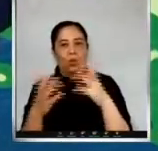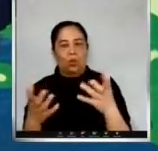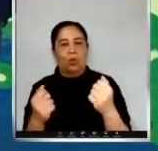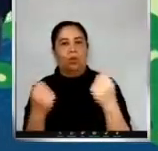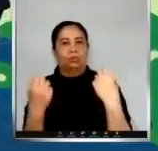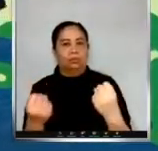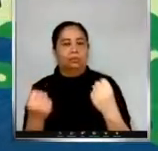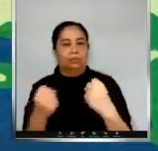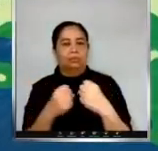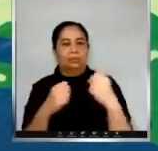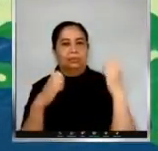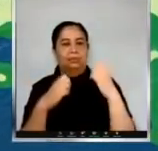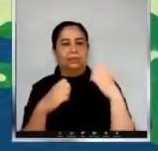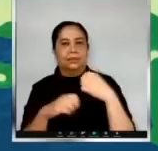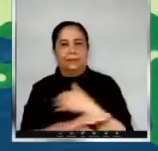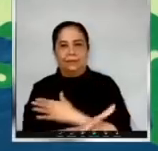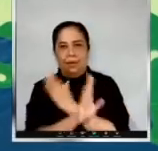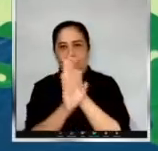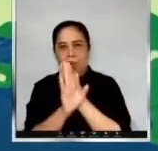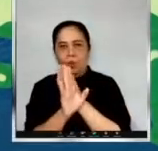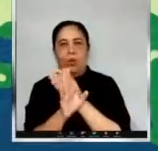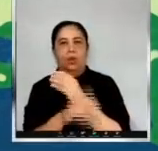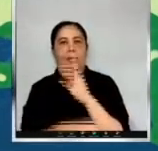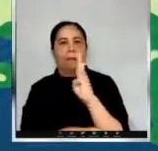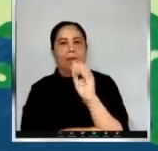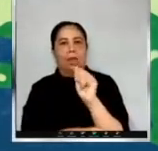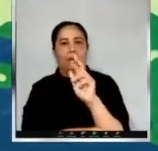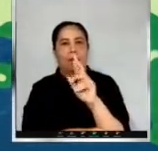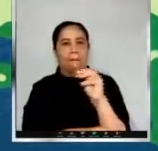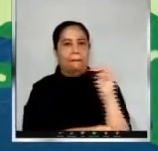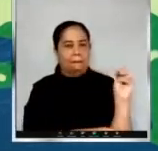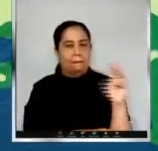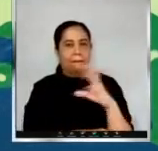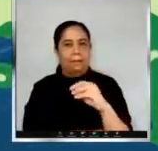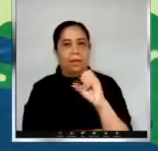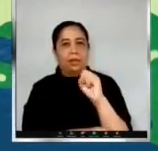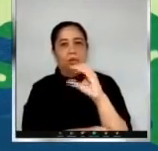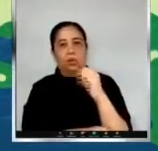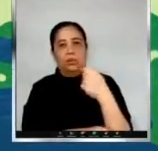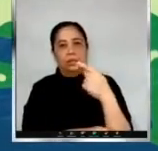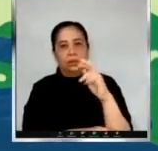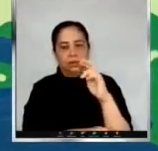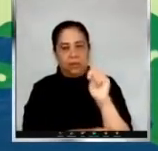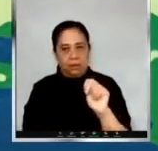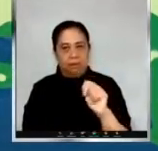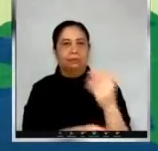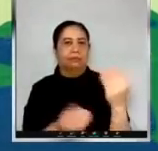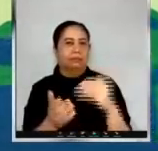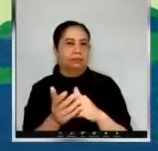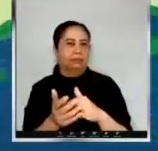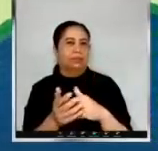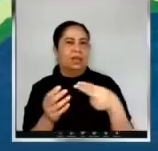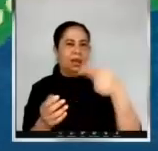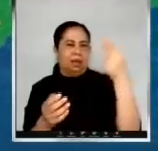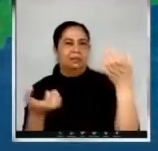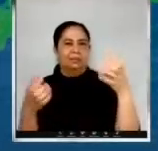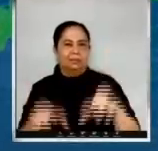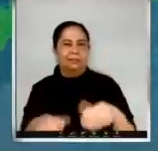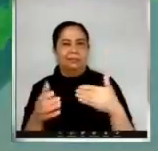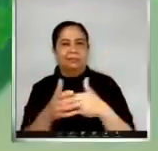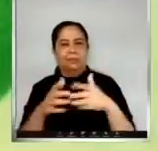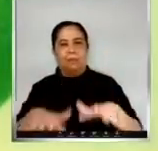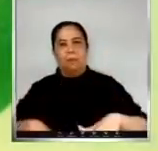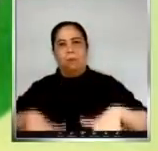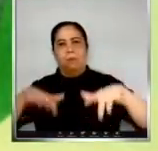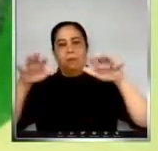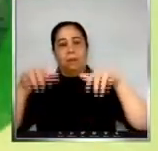Davao Region, BARMM, at maging dyan sa Soccsaryen na muli po mataas ang chance ang magkaroon ng mga pagbaha. Dito sa Metro